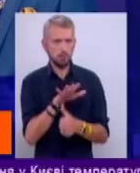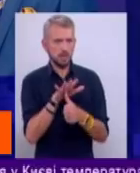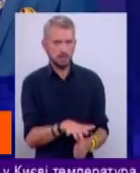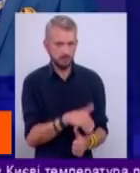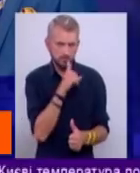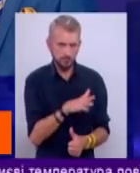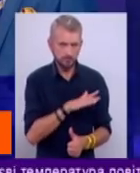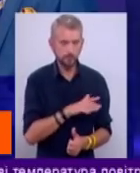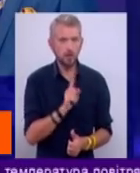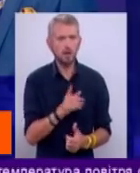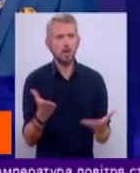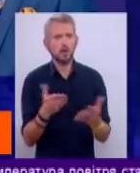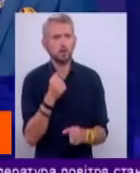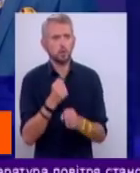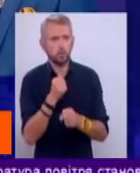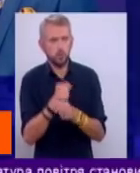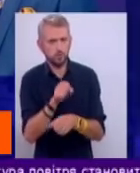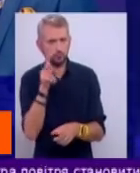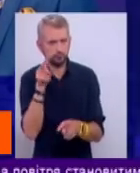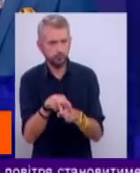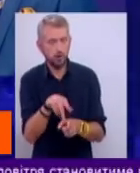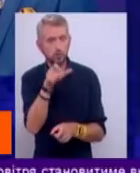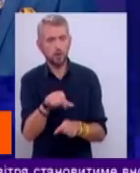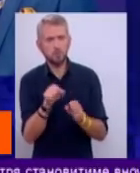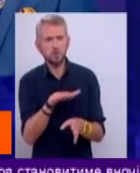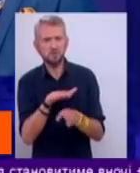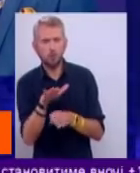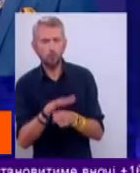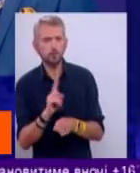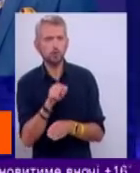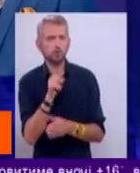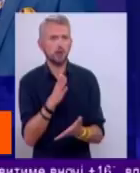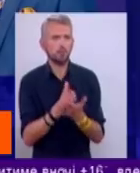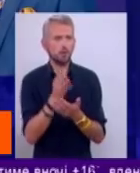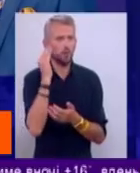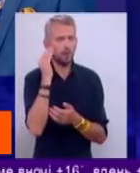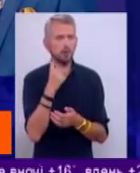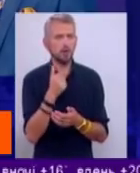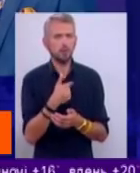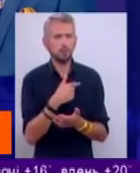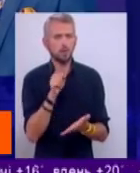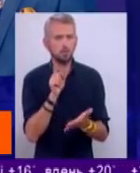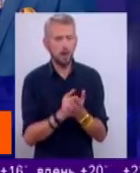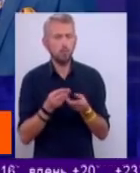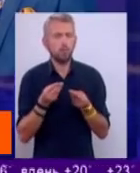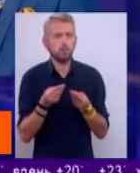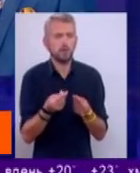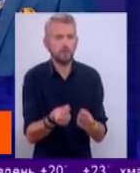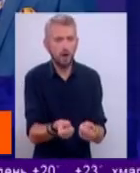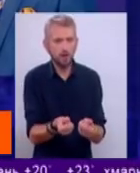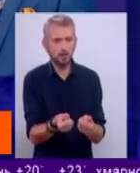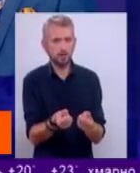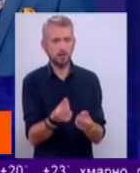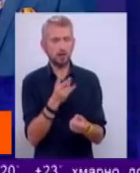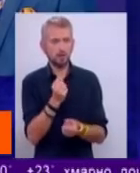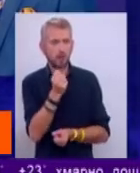принизливим. Але якісь роботи людина може виконувати, щось вона має на увазі. Ми маємо впливати на, ну,